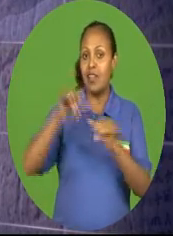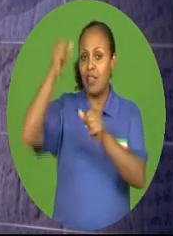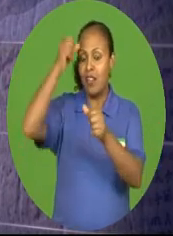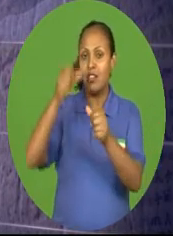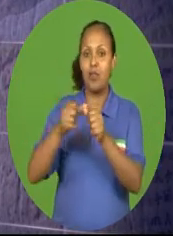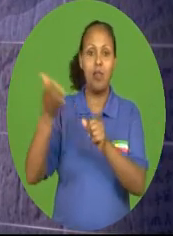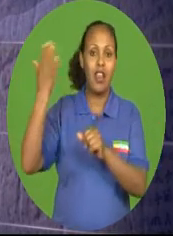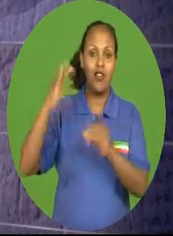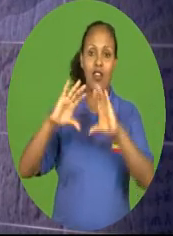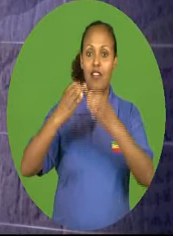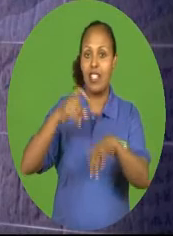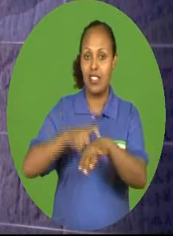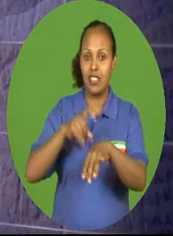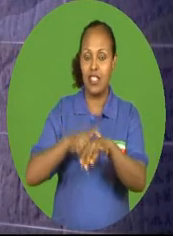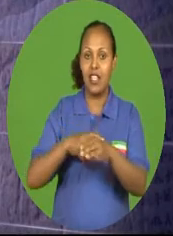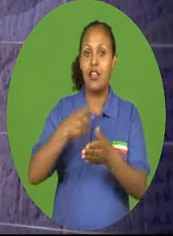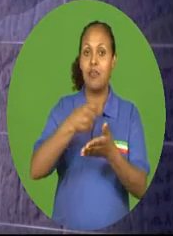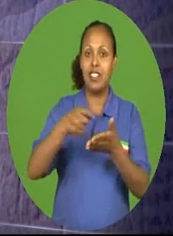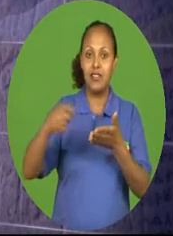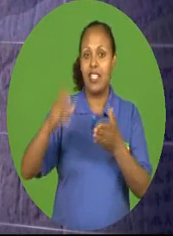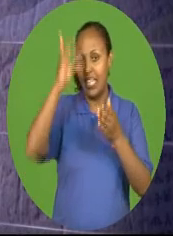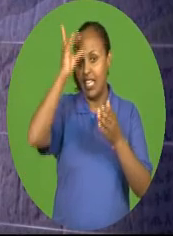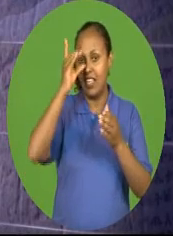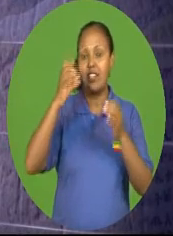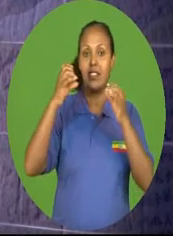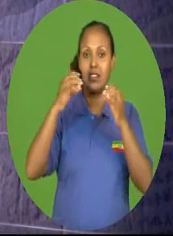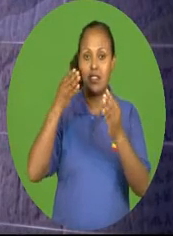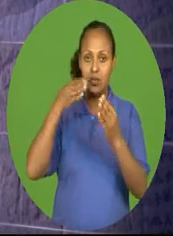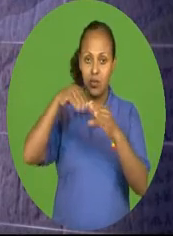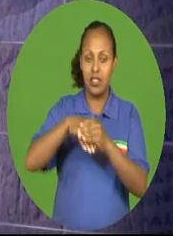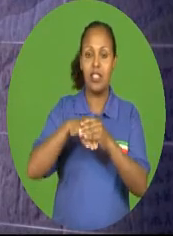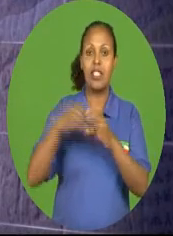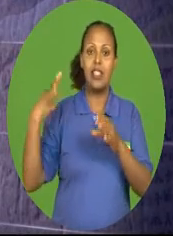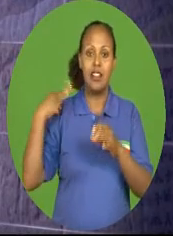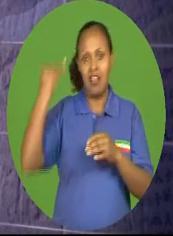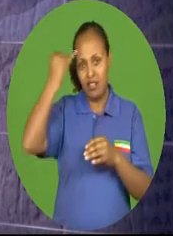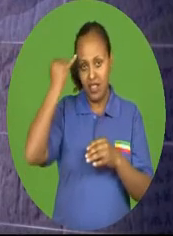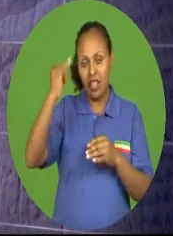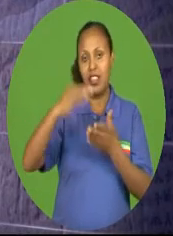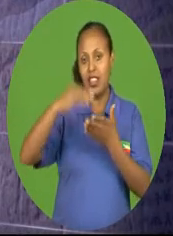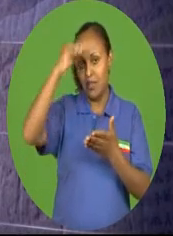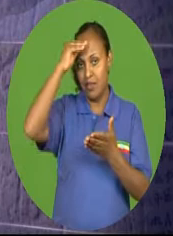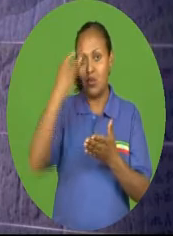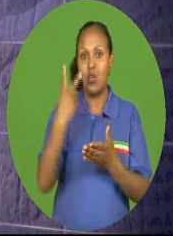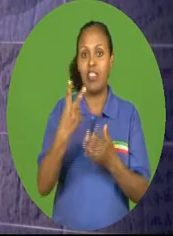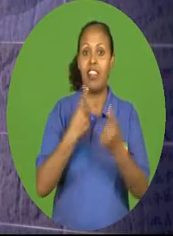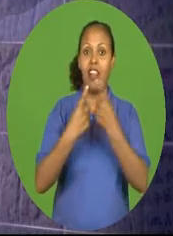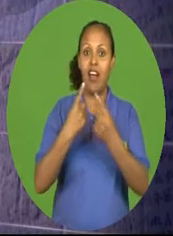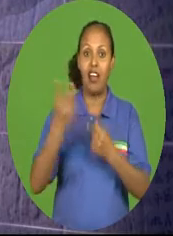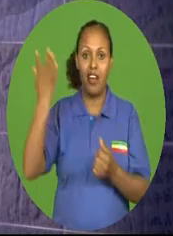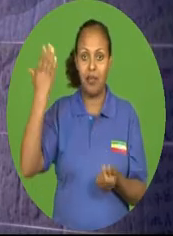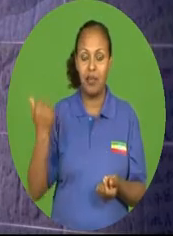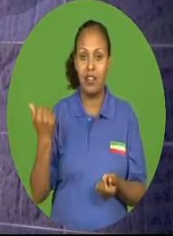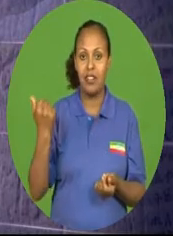እንደምታስተውሱት ባለፈው ክፍለ ጊዜ በጽህፈት ክህል ስር ስለ እውነታና የግል አስተያየት ትምህርት ሁለትን ተነጋግረን